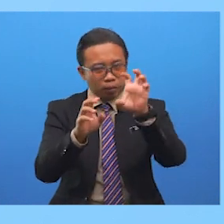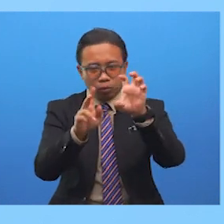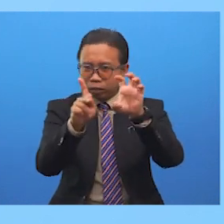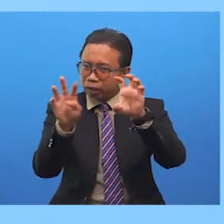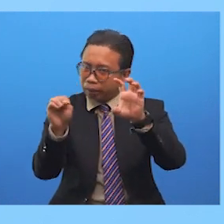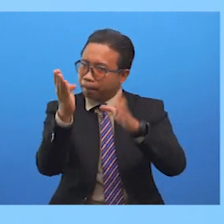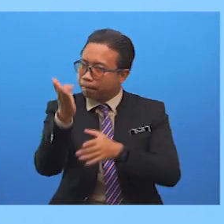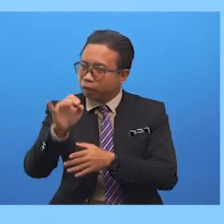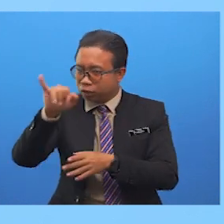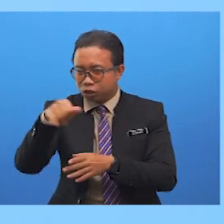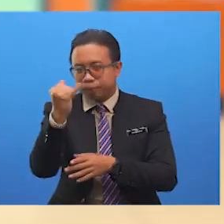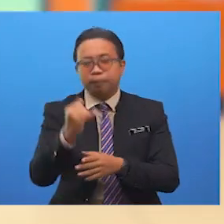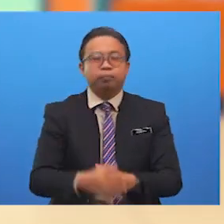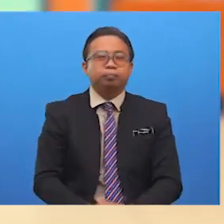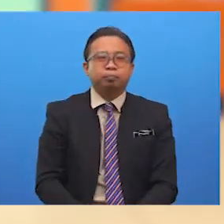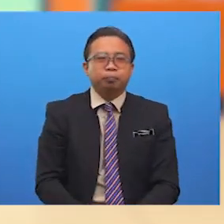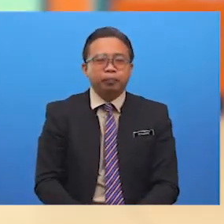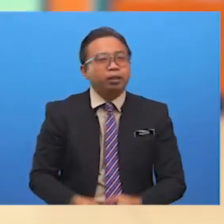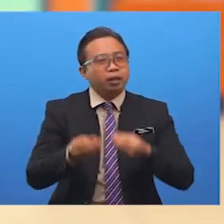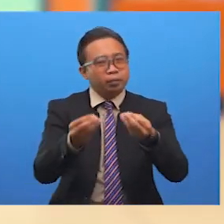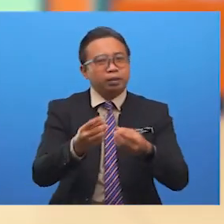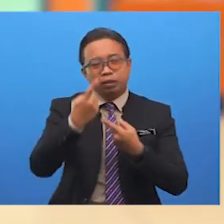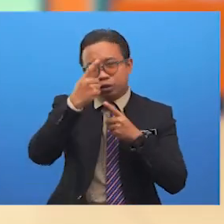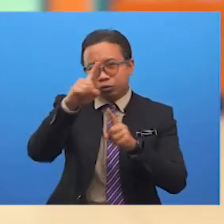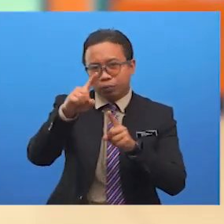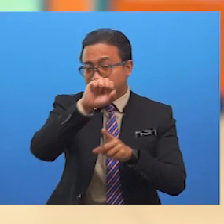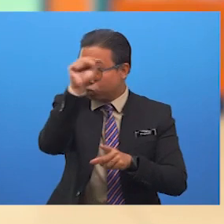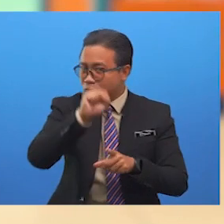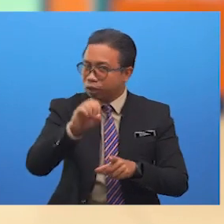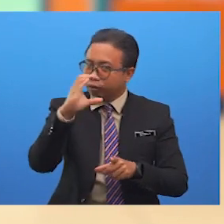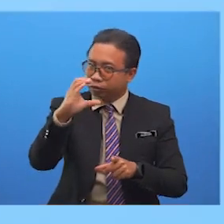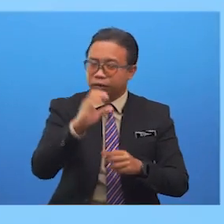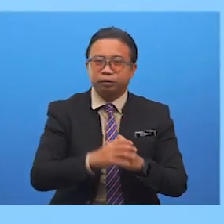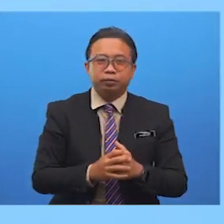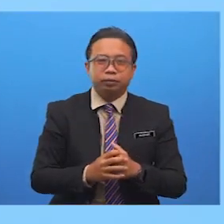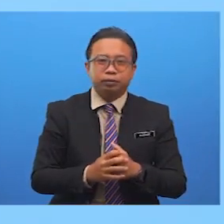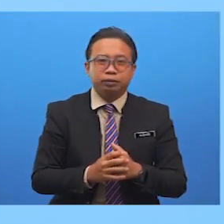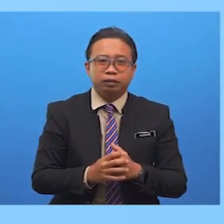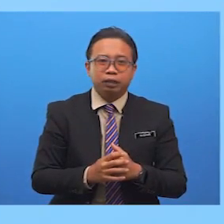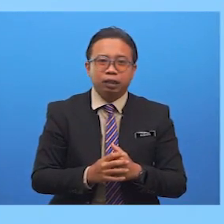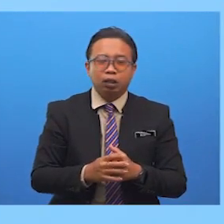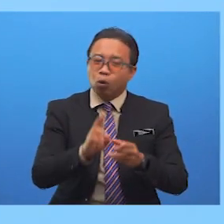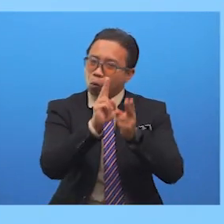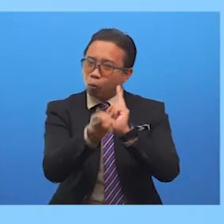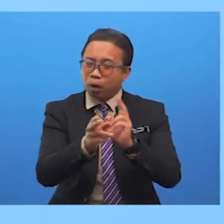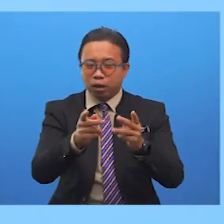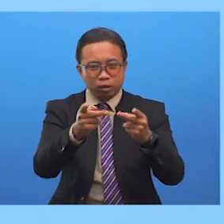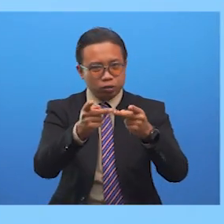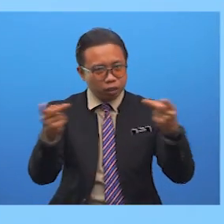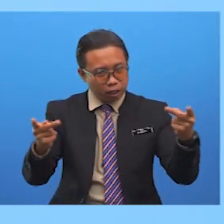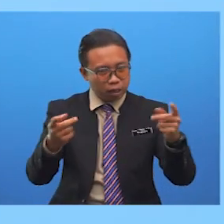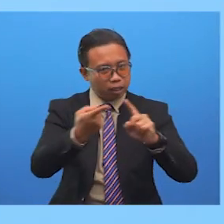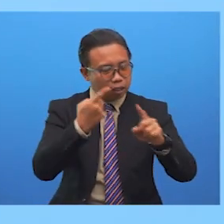per jam bagi jawaban untuk soal ansi kadar perubahan jarak bagi